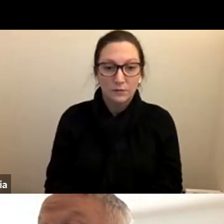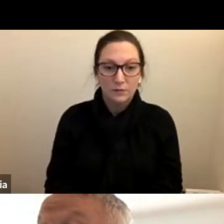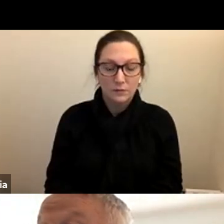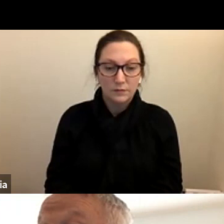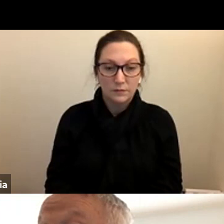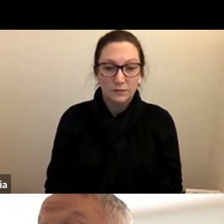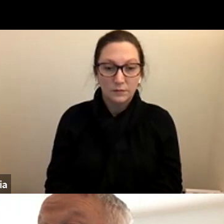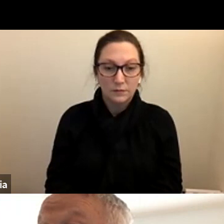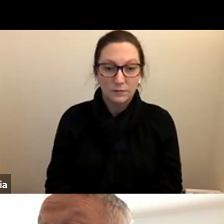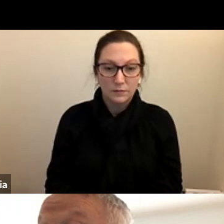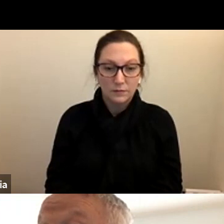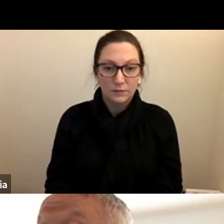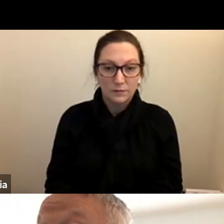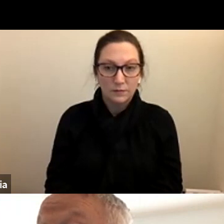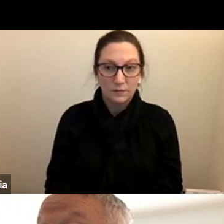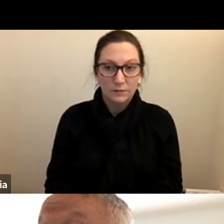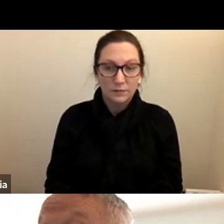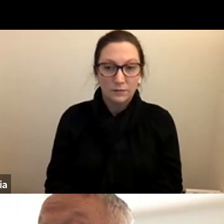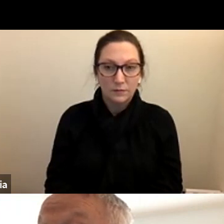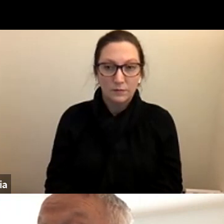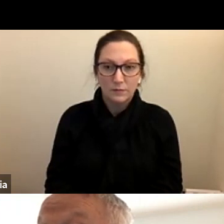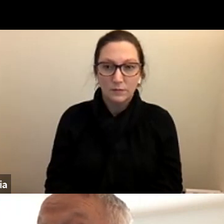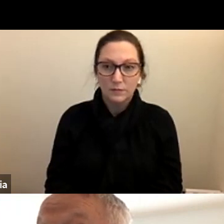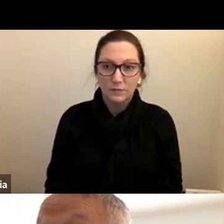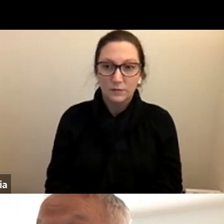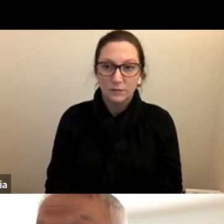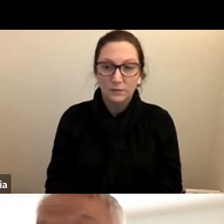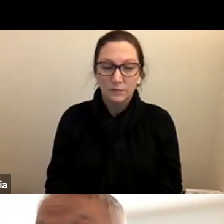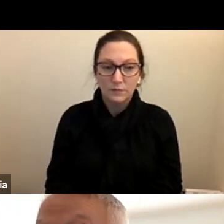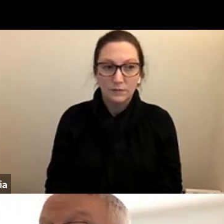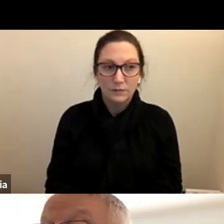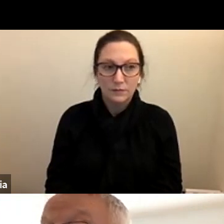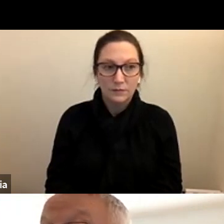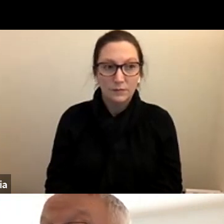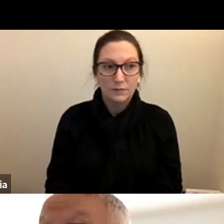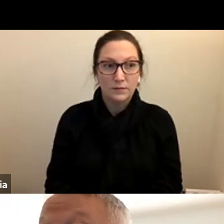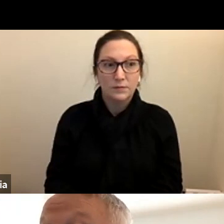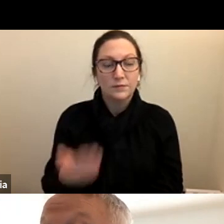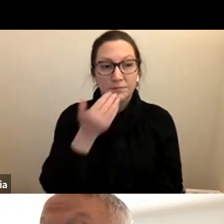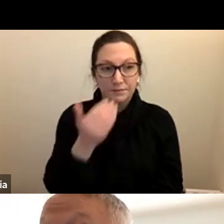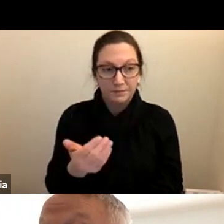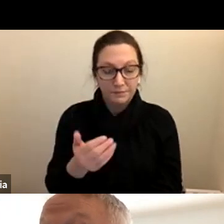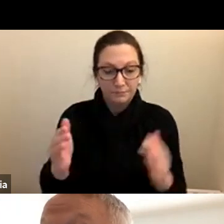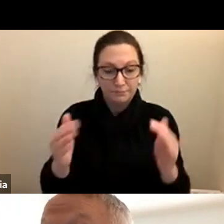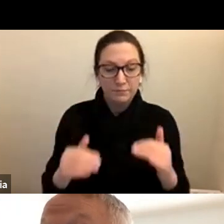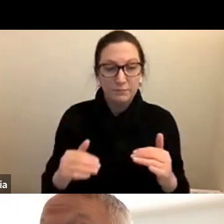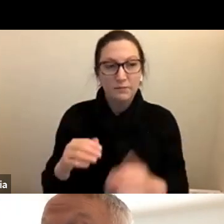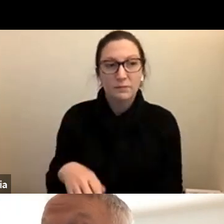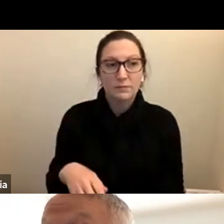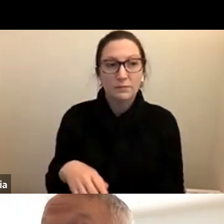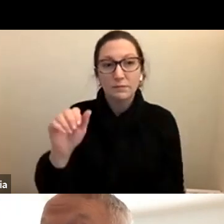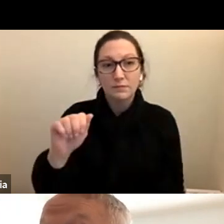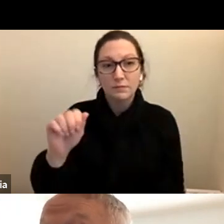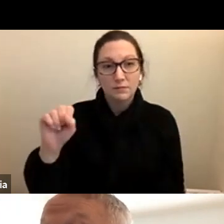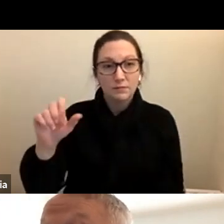u baahan tihiin ama su'aal qabtaan meesha ugu soo qori kartaan. Thank you. Thank you. And our